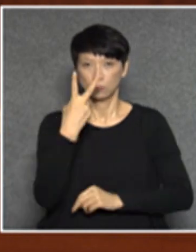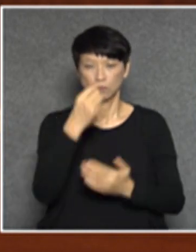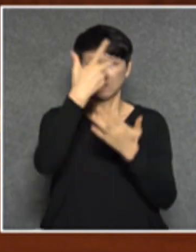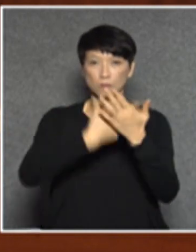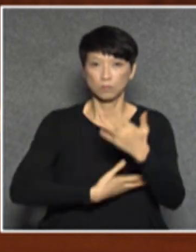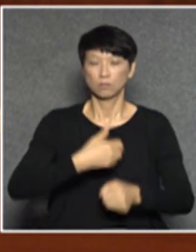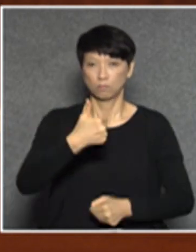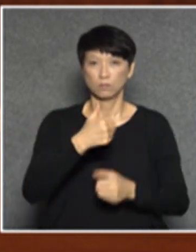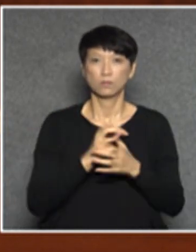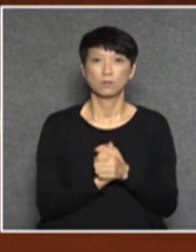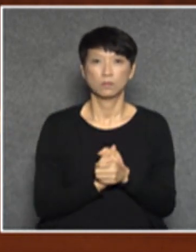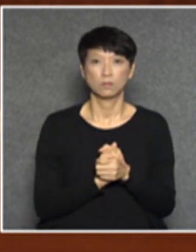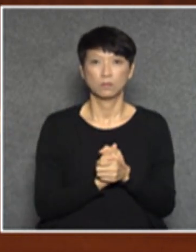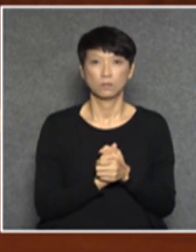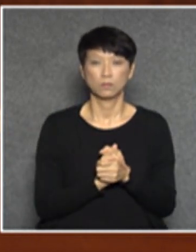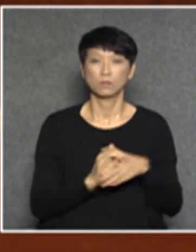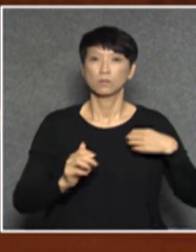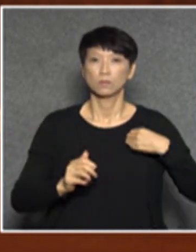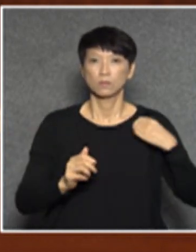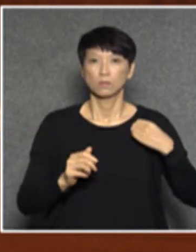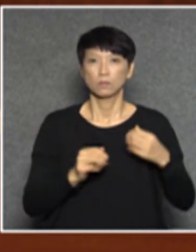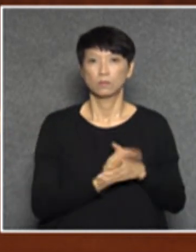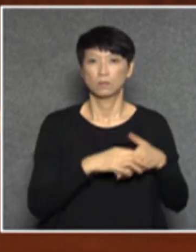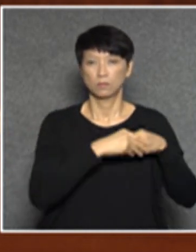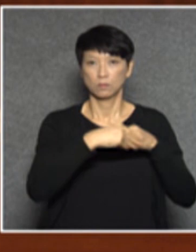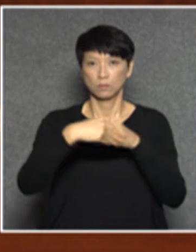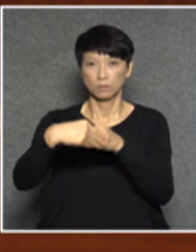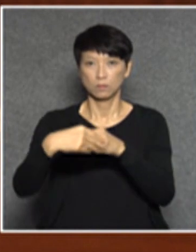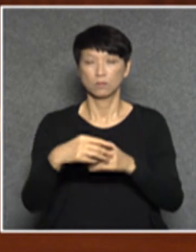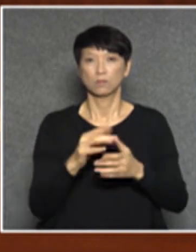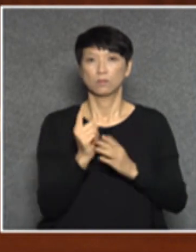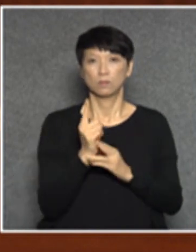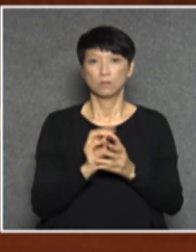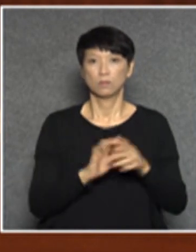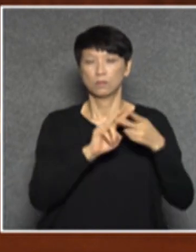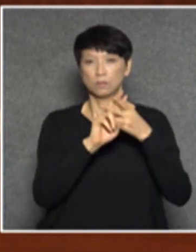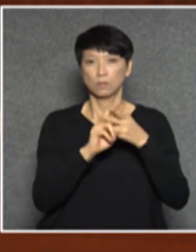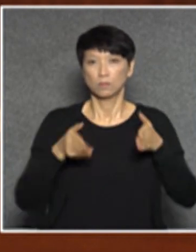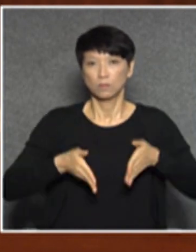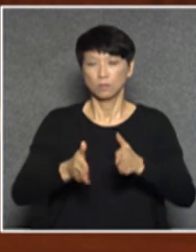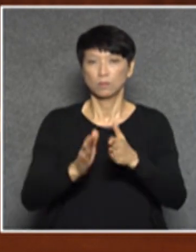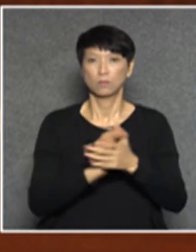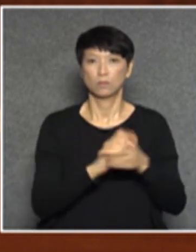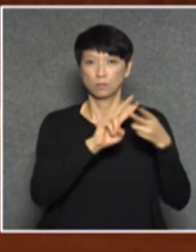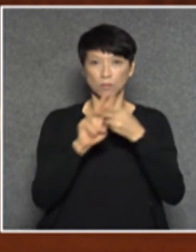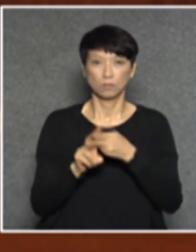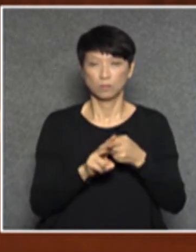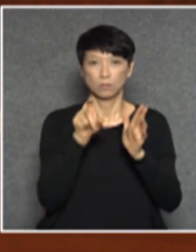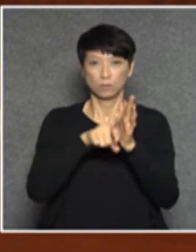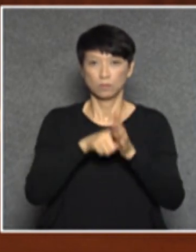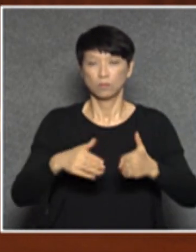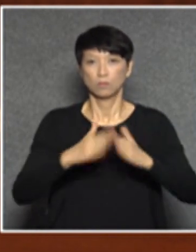勢。國家的一帶一路戰略、亞投行的成立等，都為香港帶來重大機